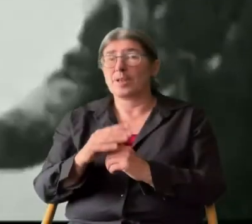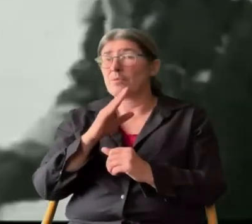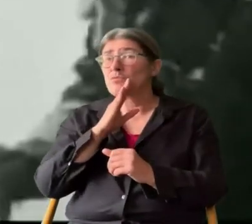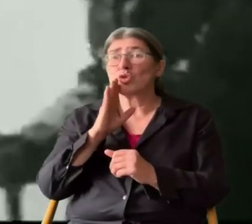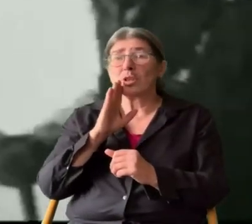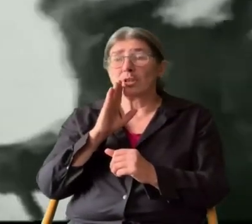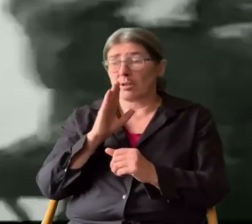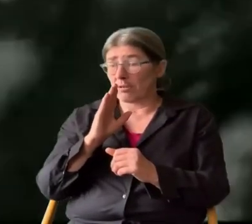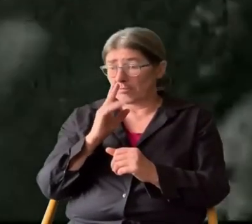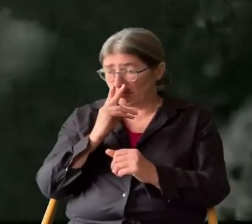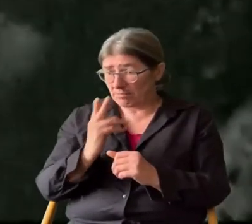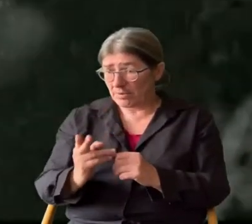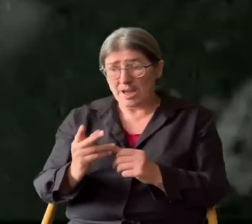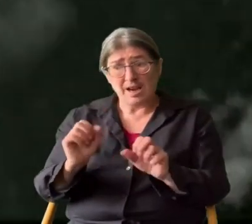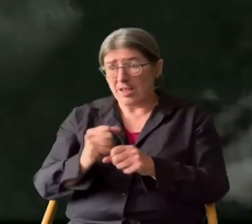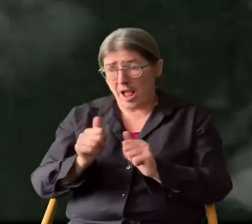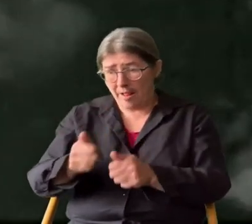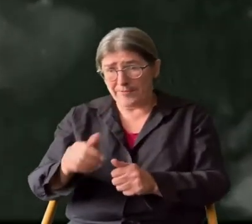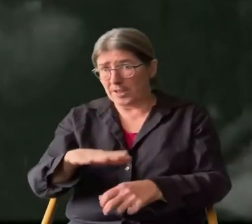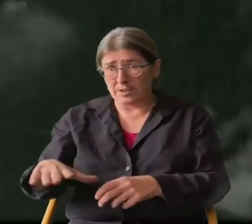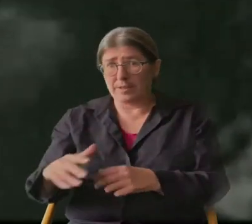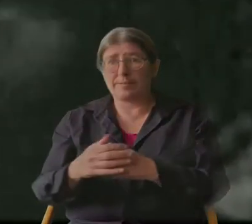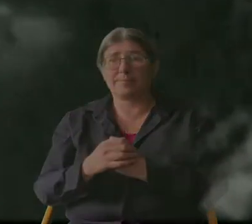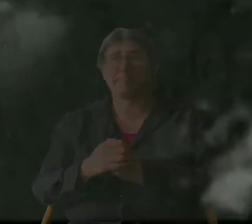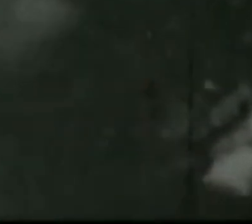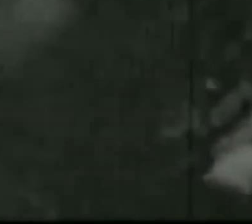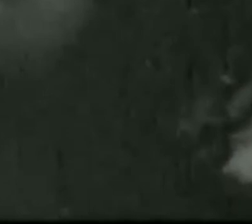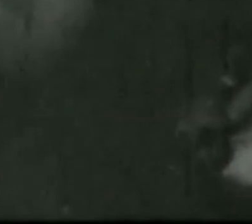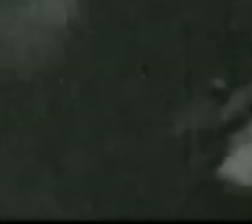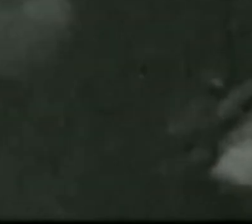Die Mütter müssen hilflos zusehen.